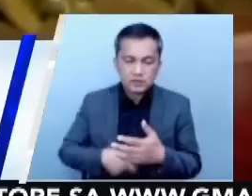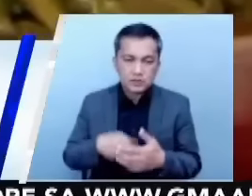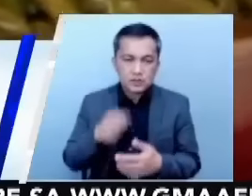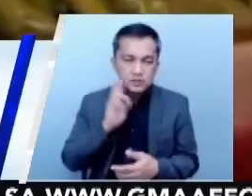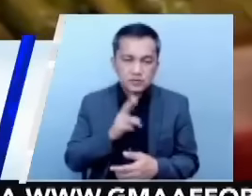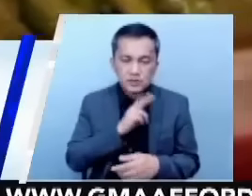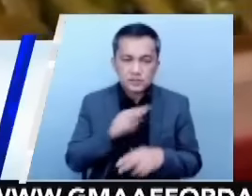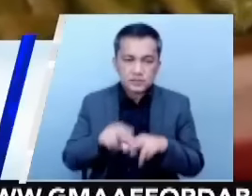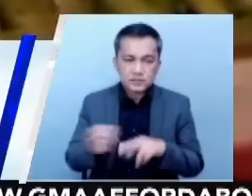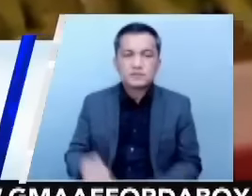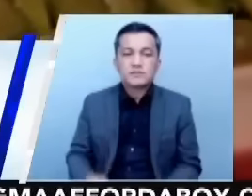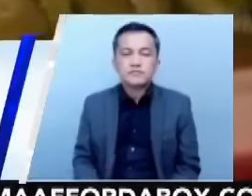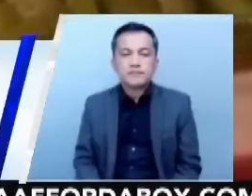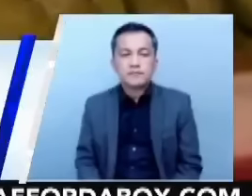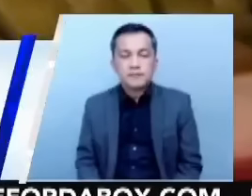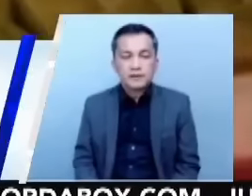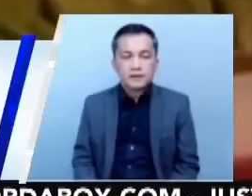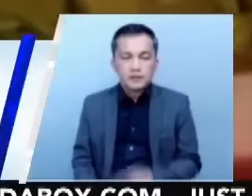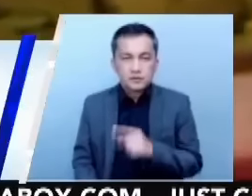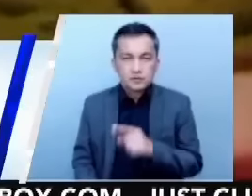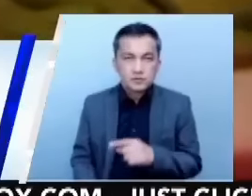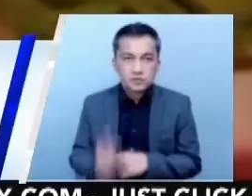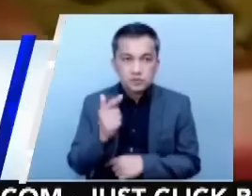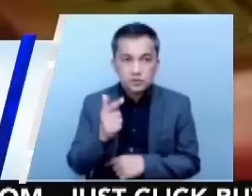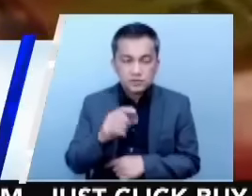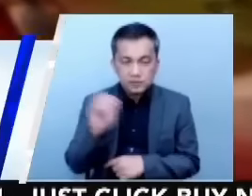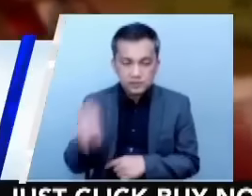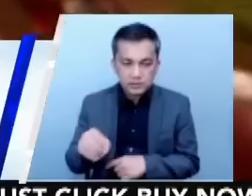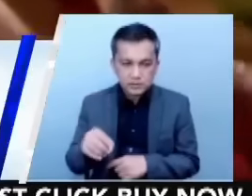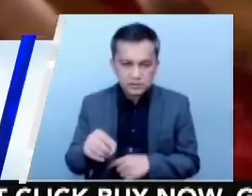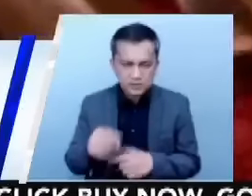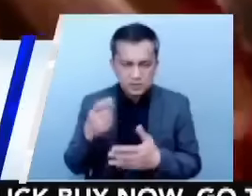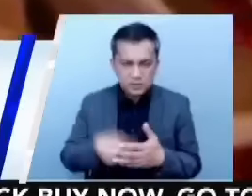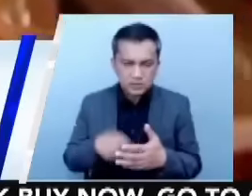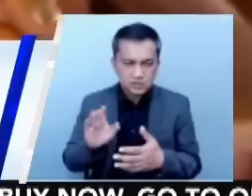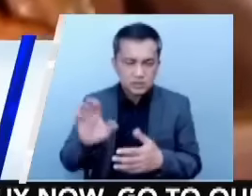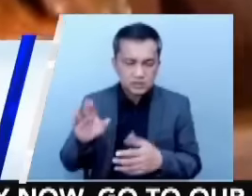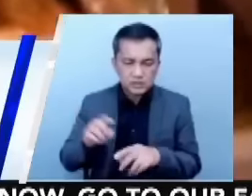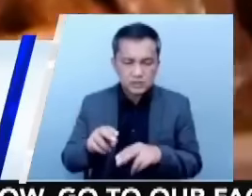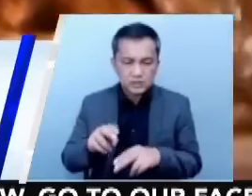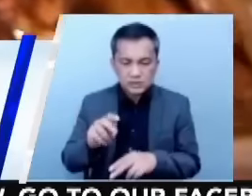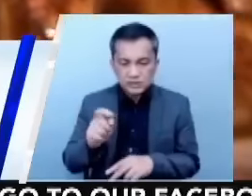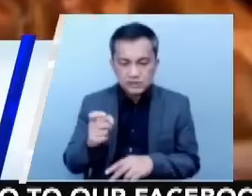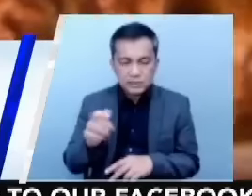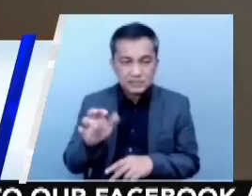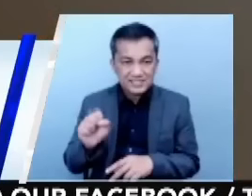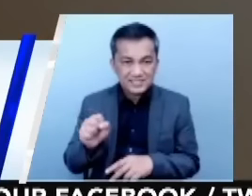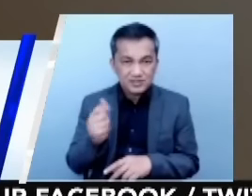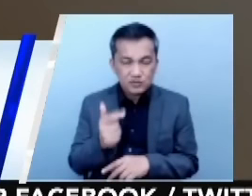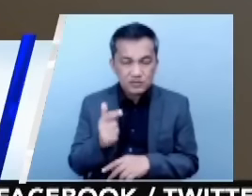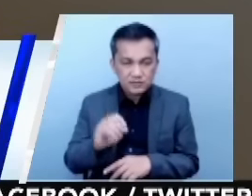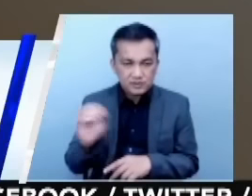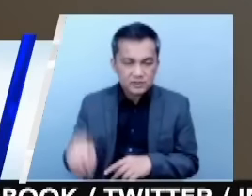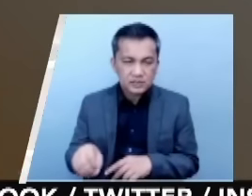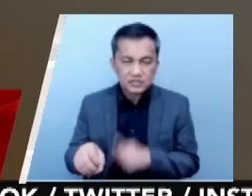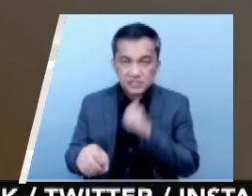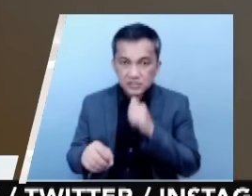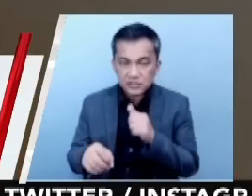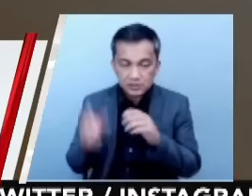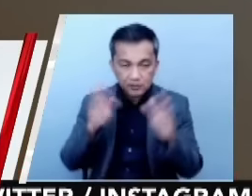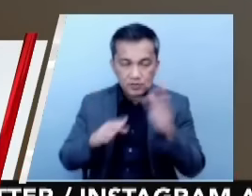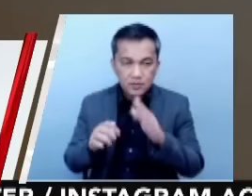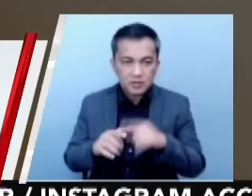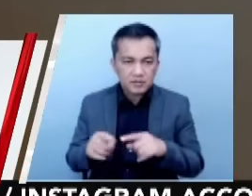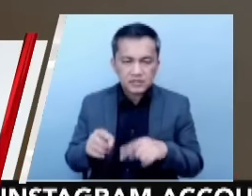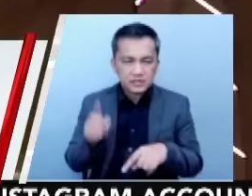where the 20% discount is chargeable against taxes in 20%, then that's not a problem. But we were able to